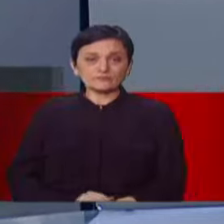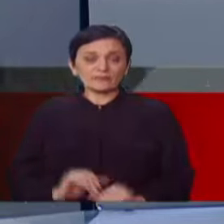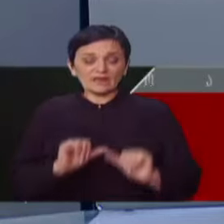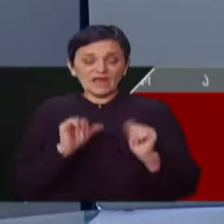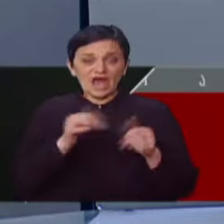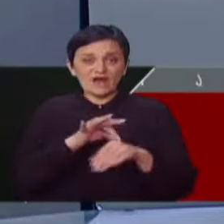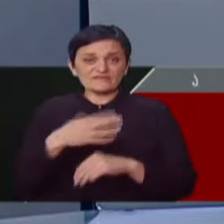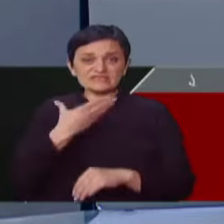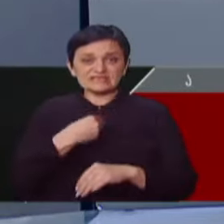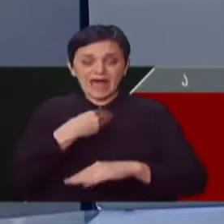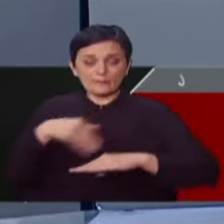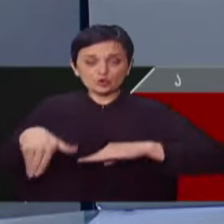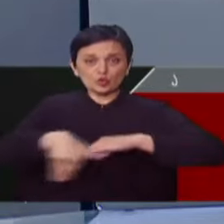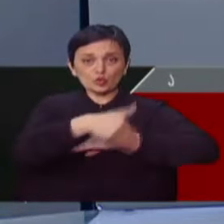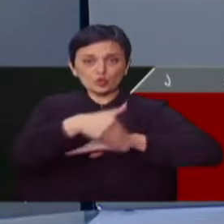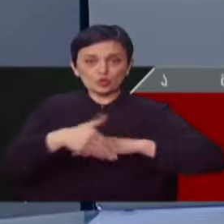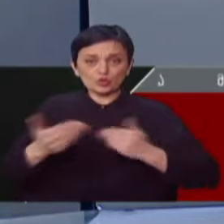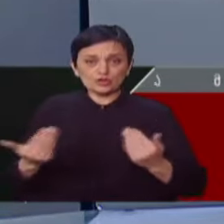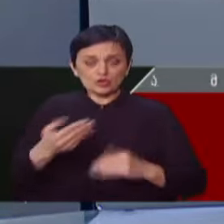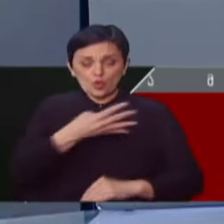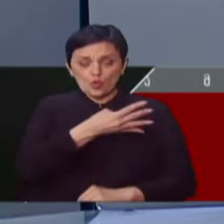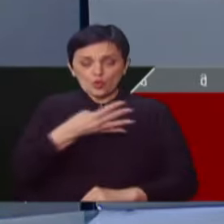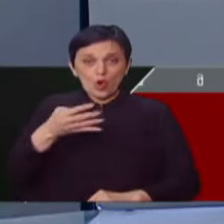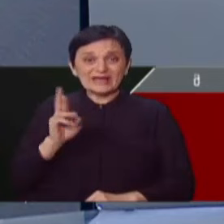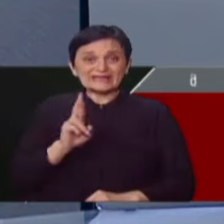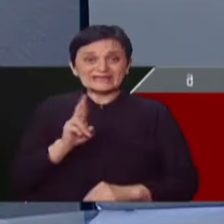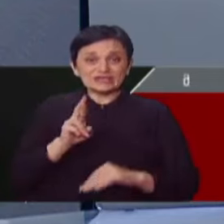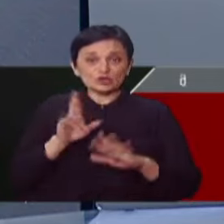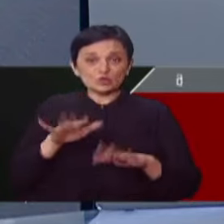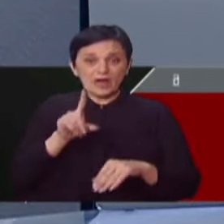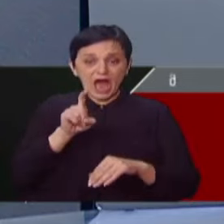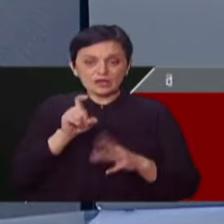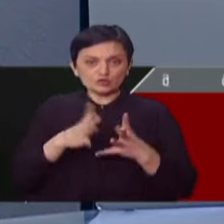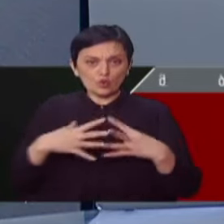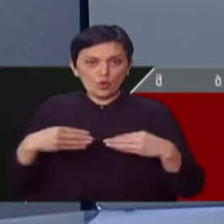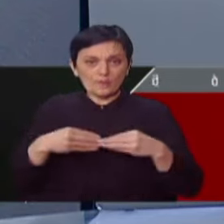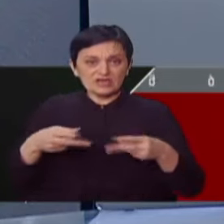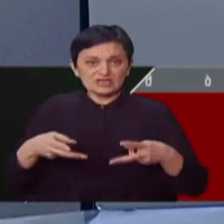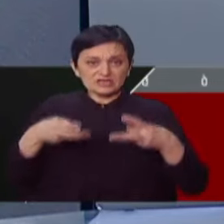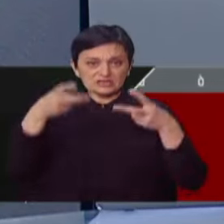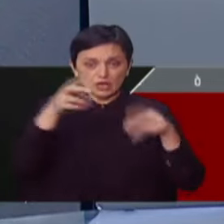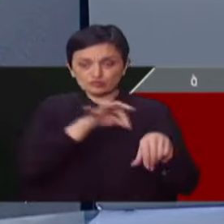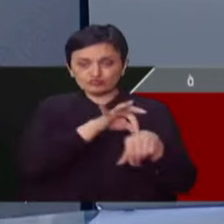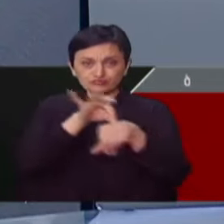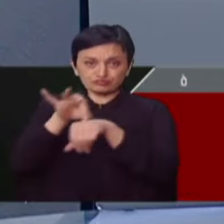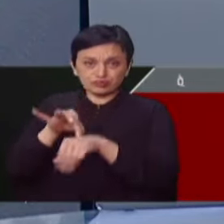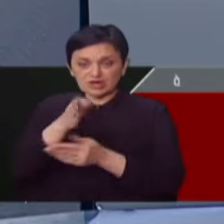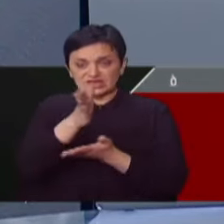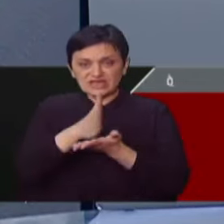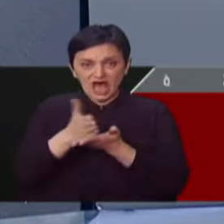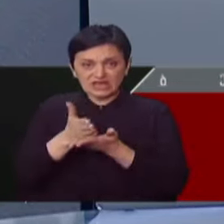Evacuația Santradis, Kuchazem de Baresat, Horebeli, Corpusidan, Didubeșim, Horebi, Asam de Ojahis, Astum Roșia, Gada, Oanele,